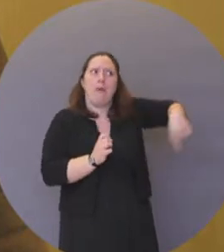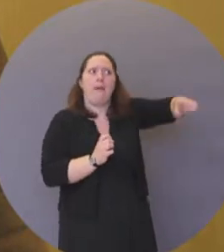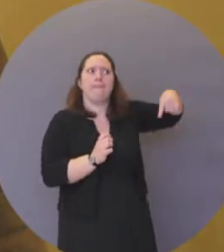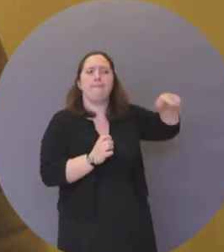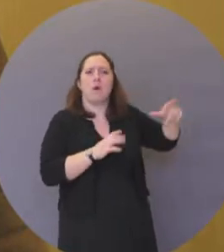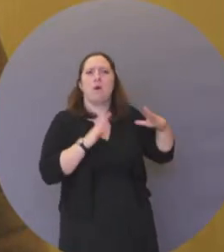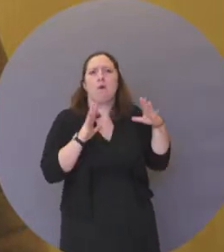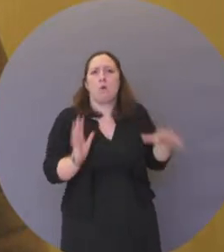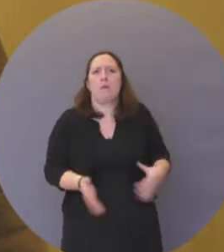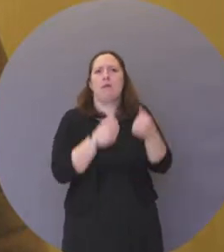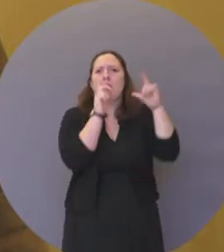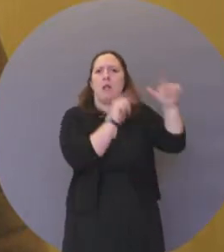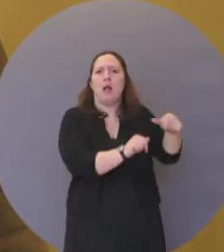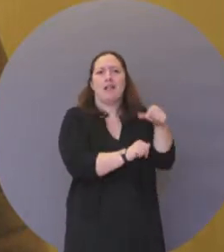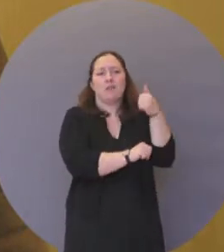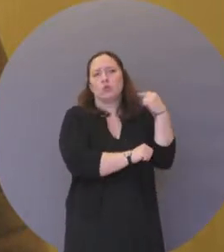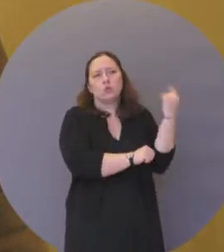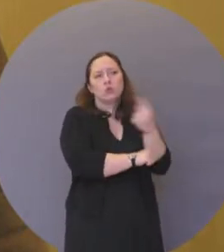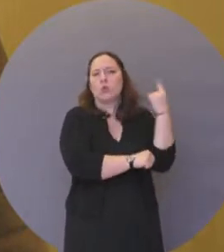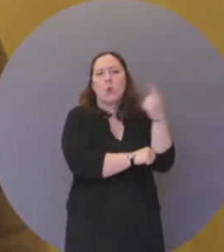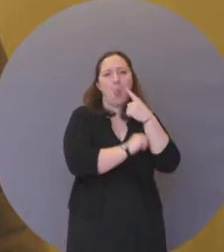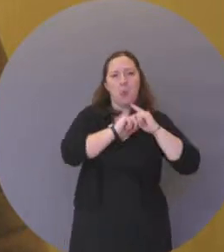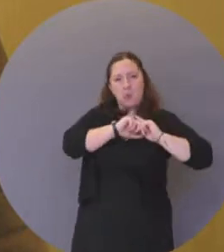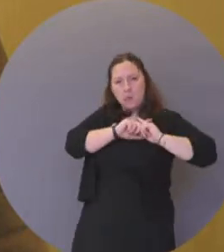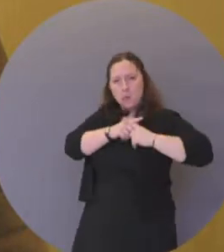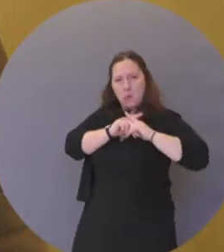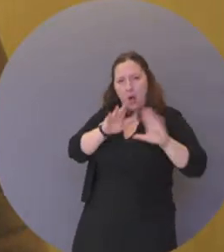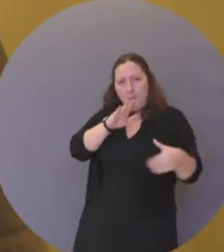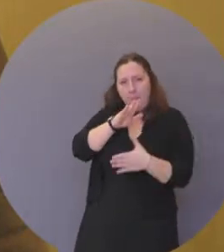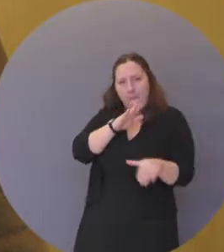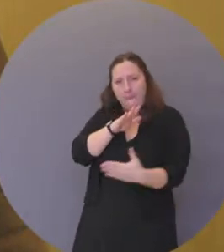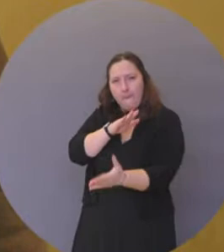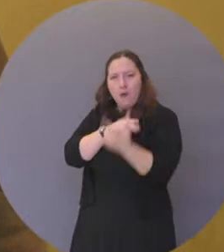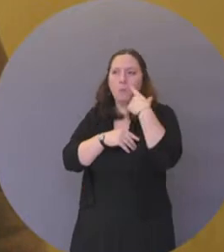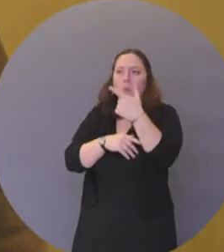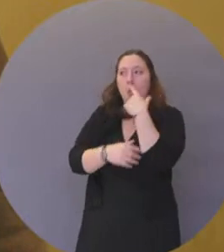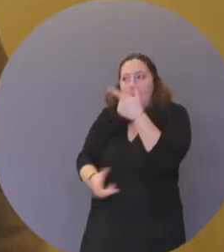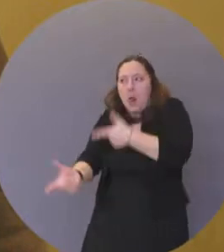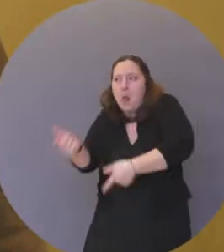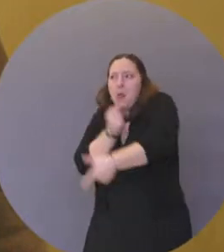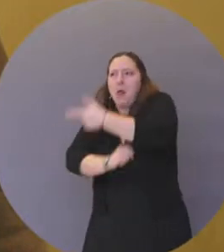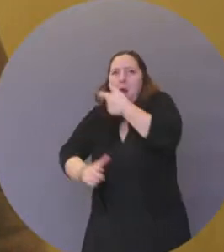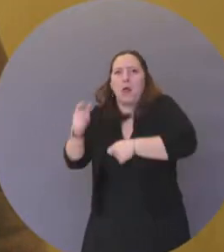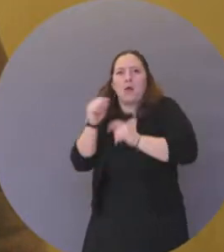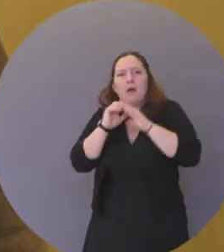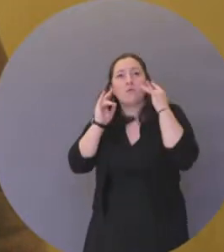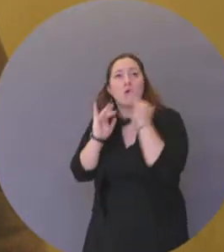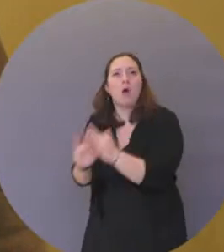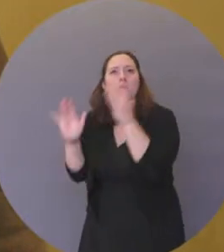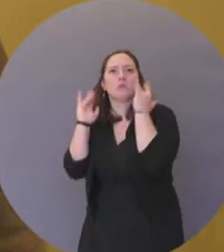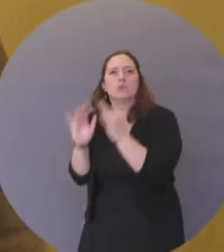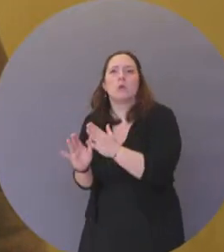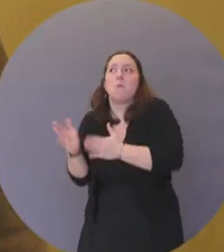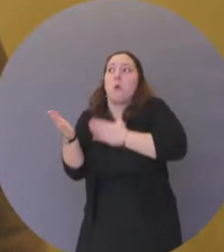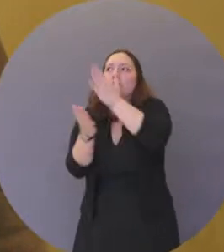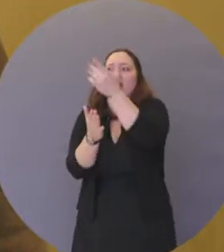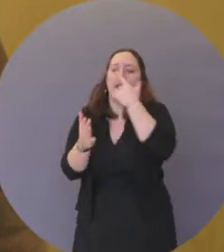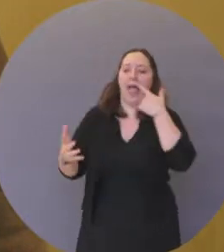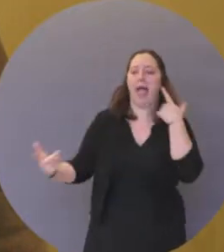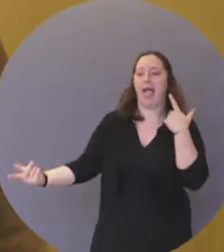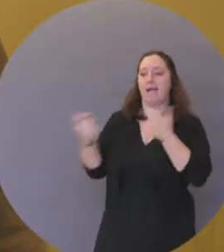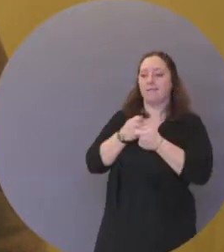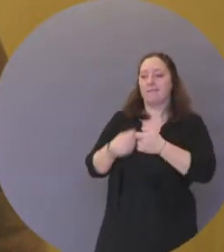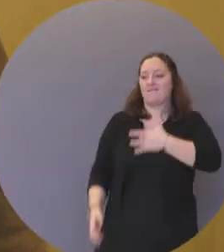toujours cette voie qui leur permettent de faire en sorte qu'on puisse avoir des projets qui finalement